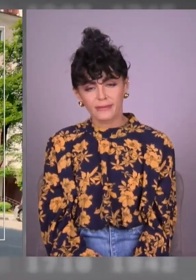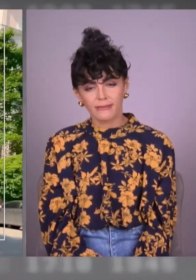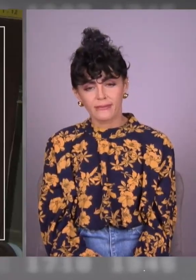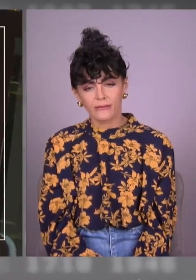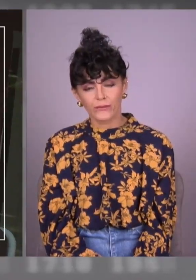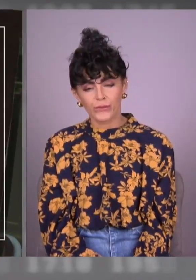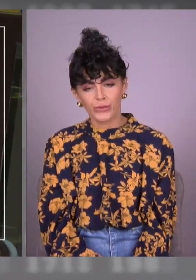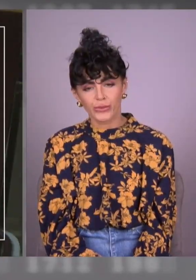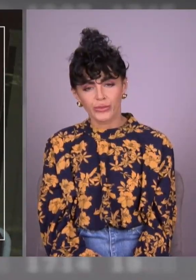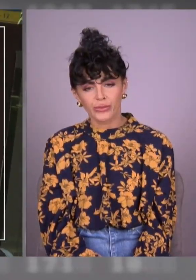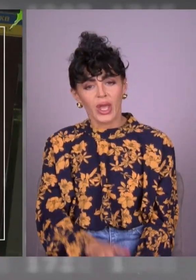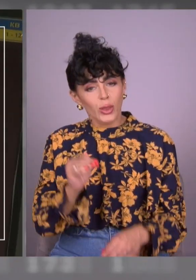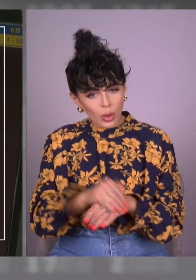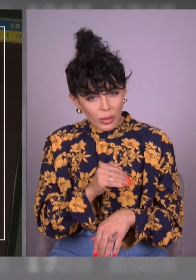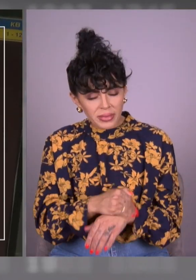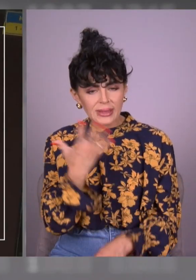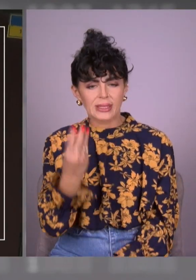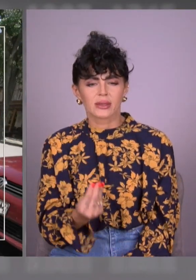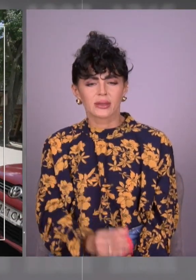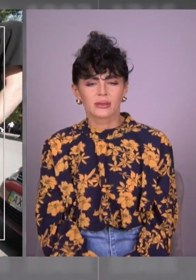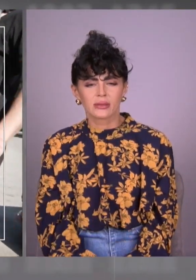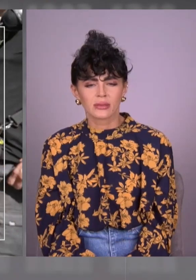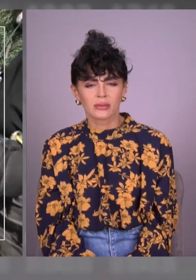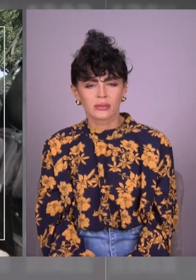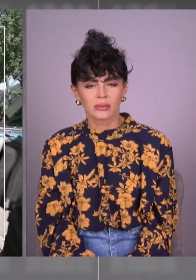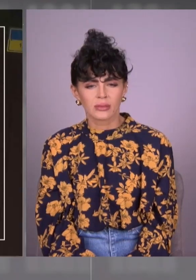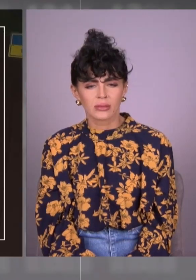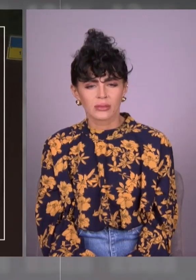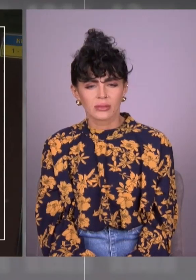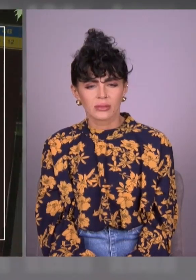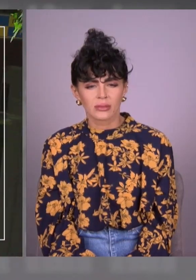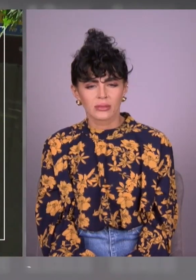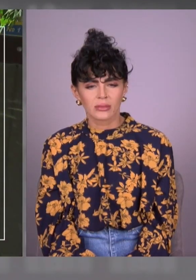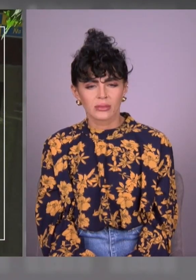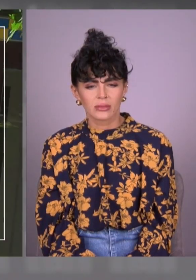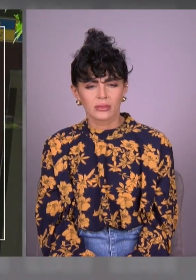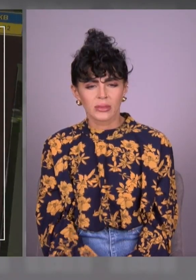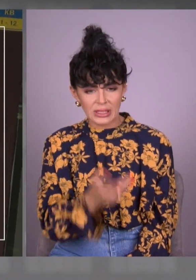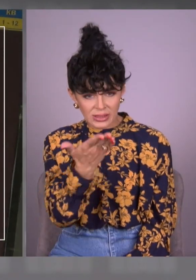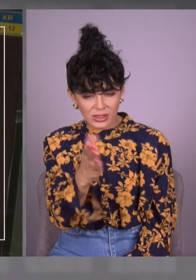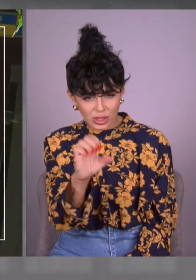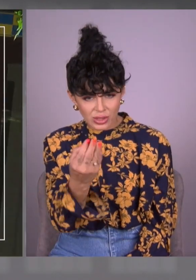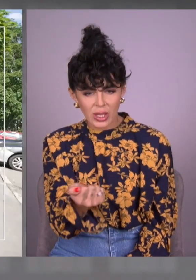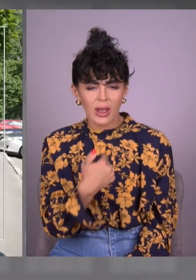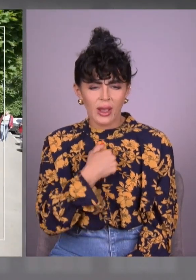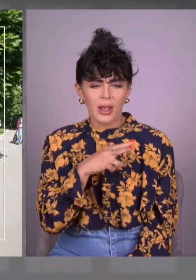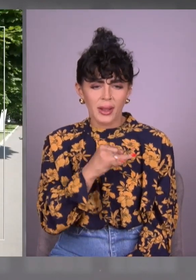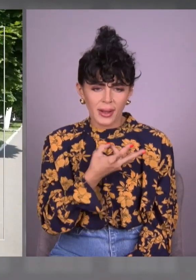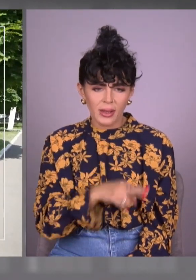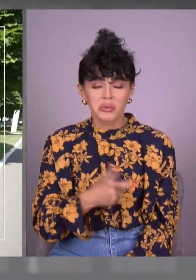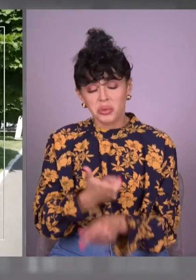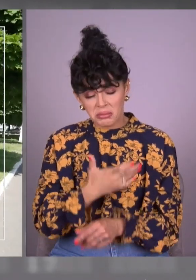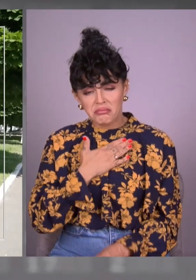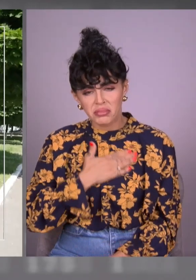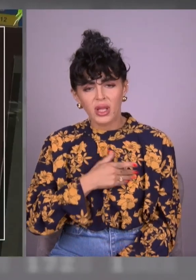Добрий день. Добрий день. А ви випадково не Сашко? А давайте познайомимося, я Ліля. Дуже приємно. Дуже